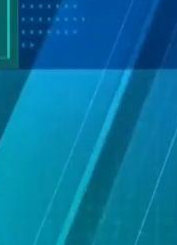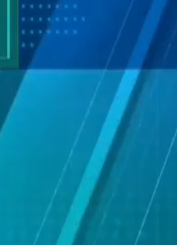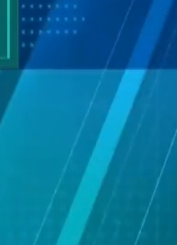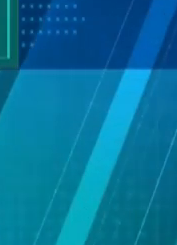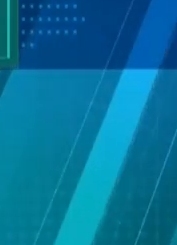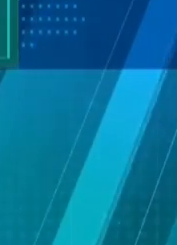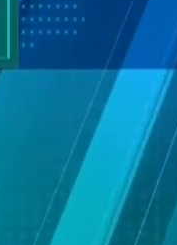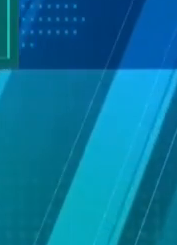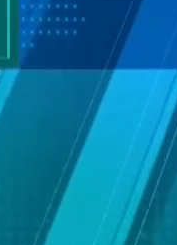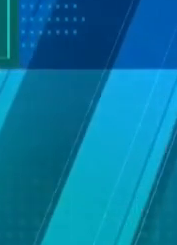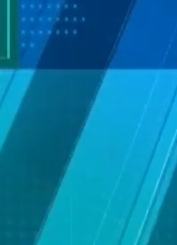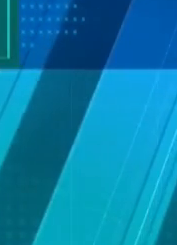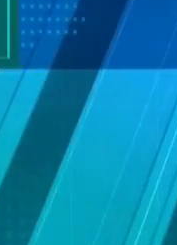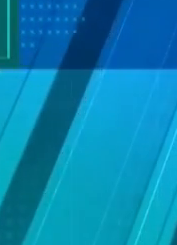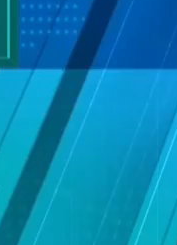Дякую.